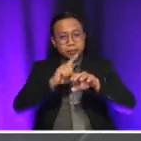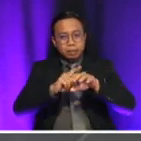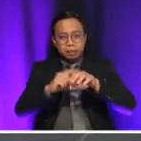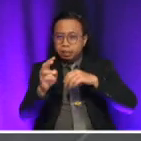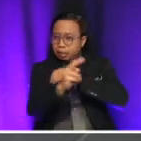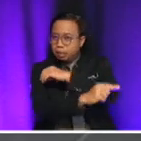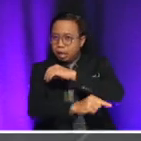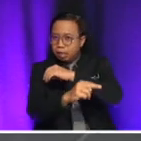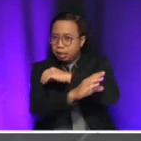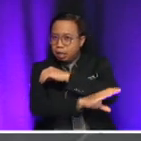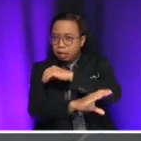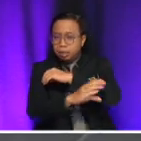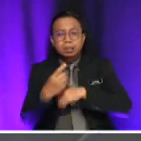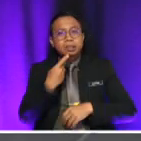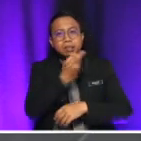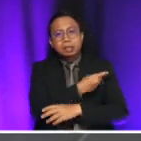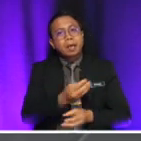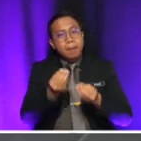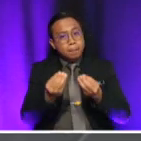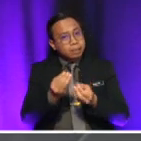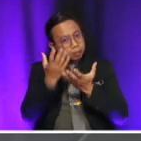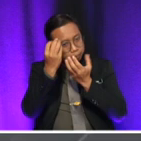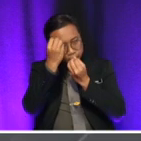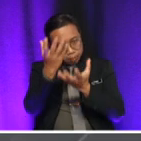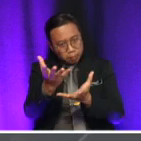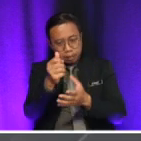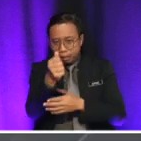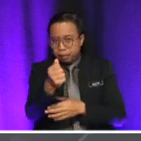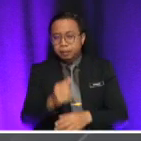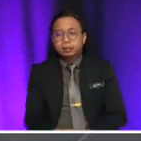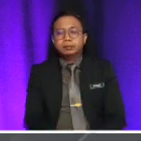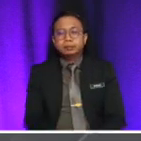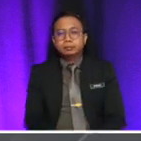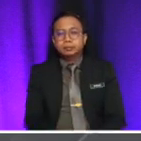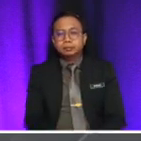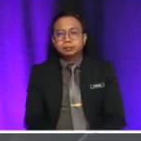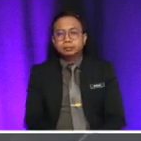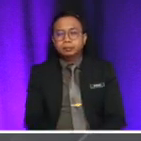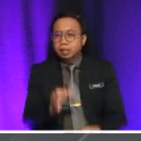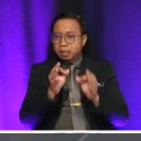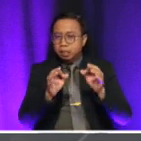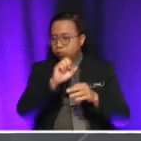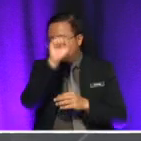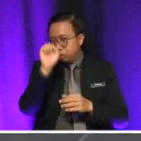kita Berikan pendapat anda oke oke